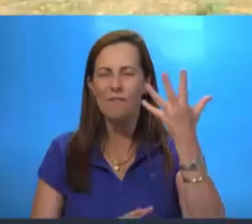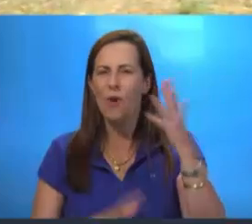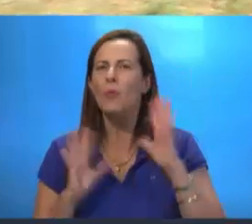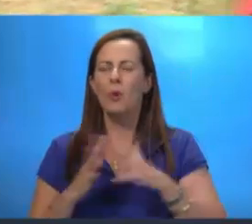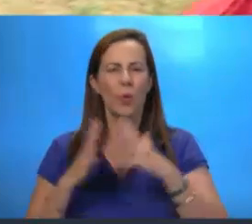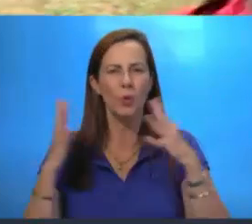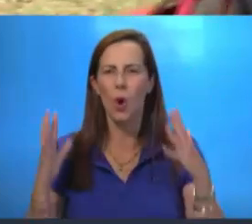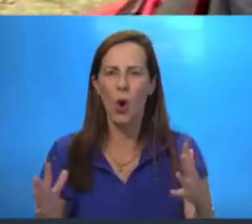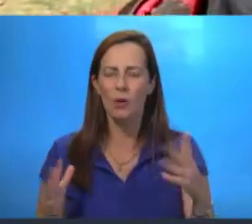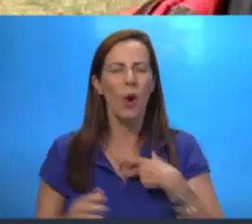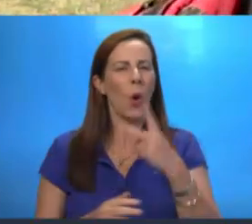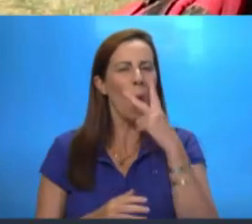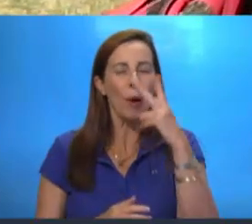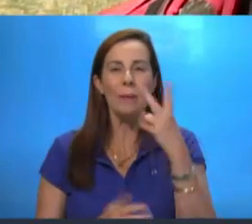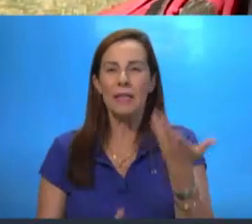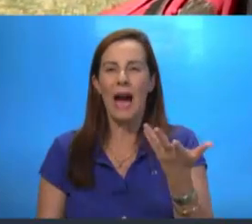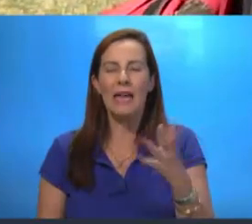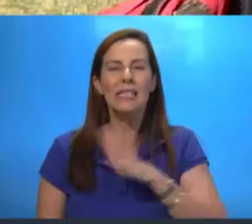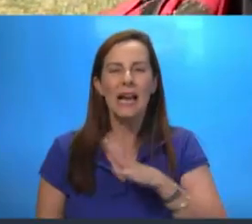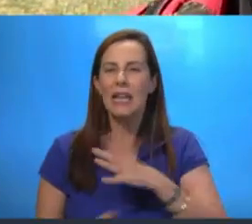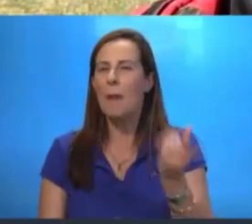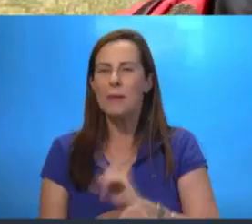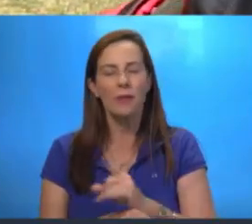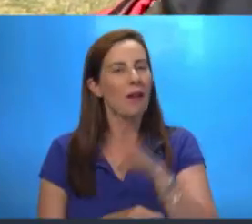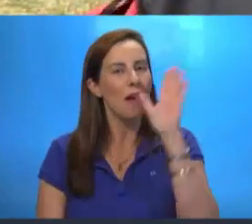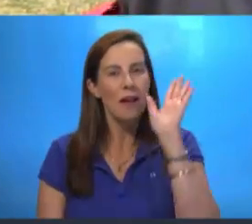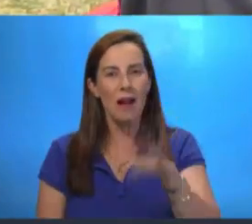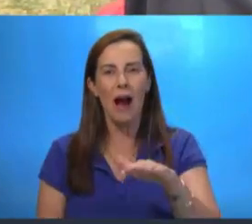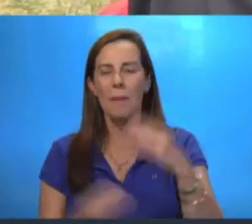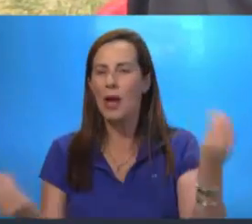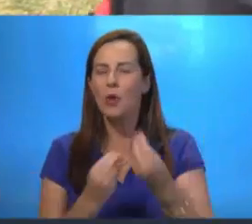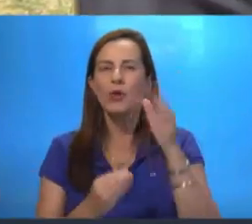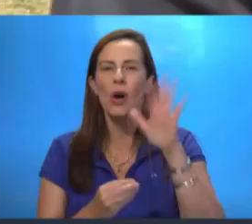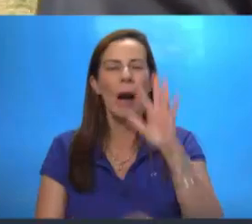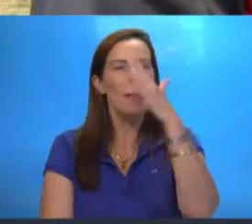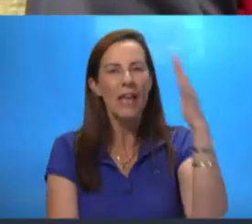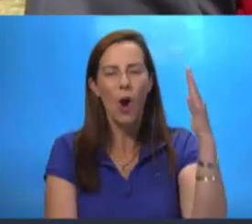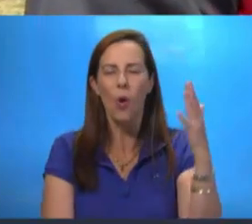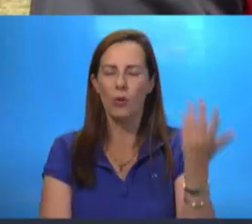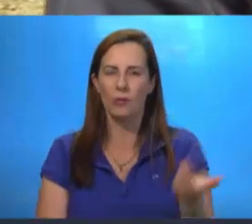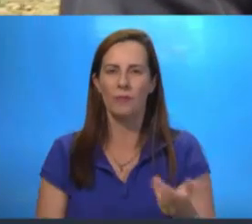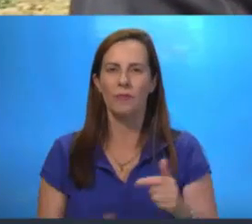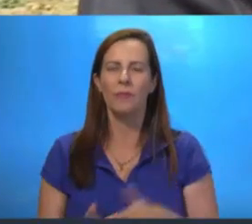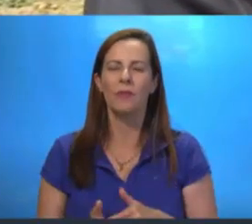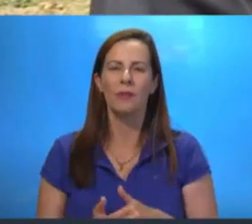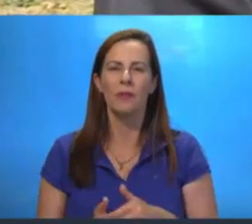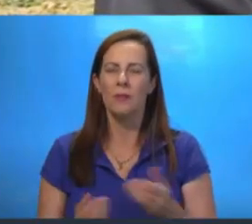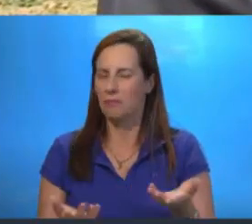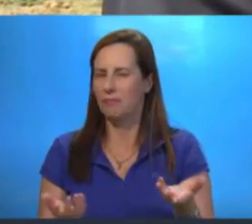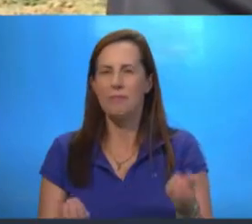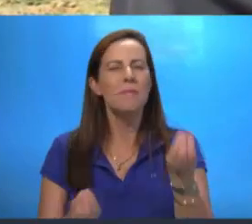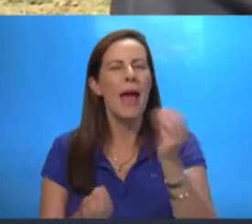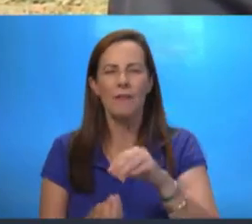גדולים. אנחנו רואים את הסיכון המיידי גם לרכוש, גם ליערות, מעבר